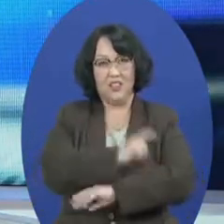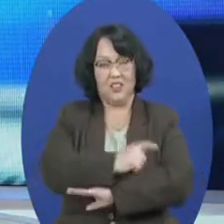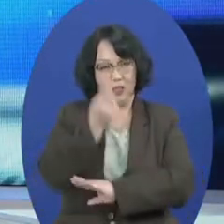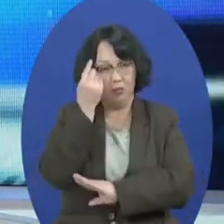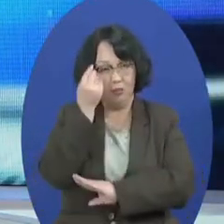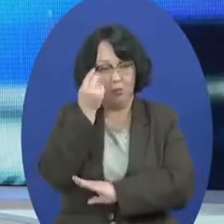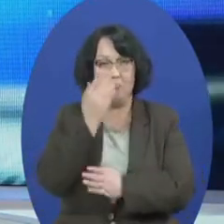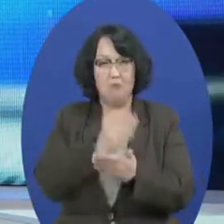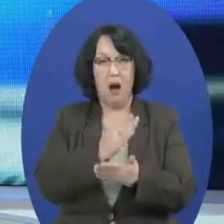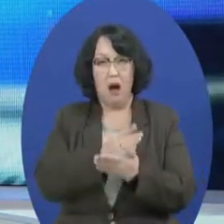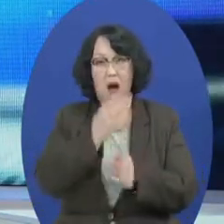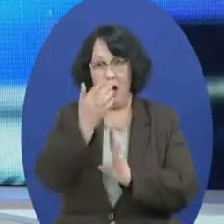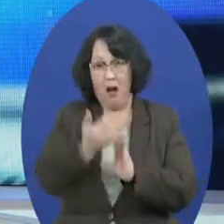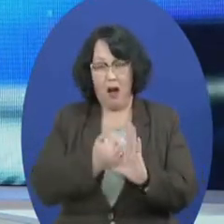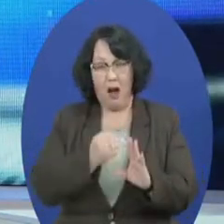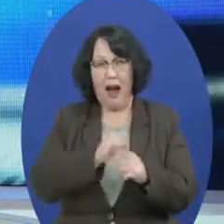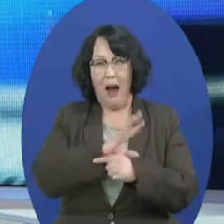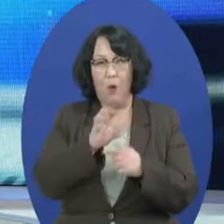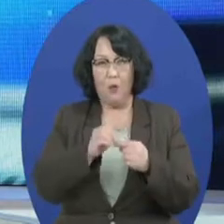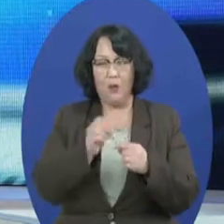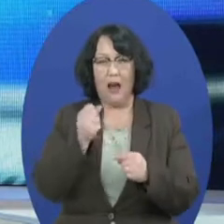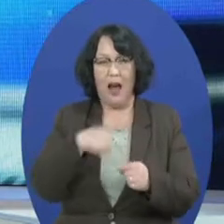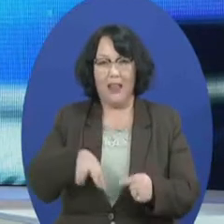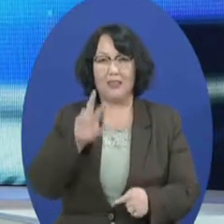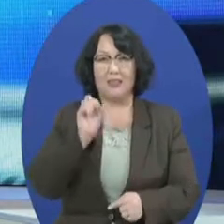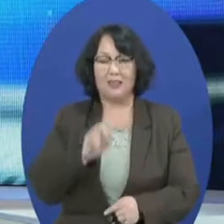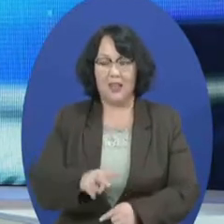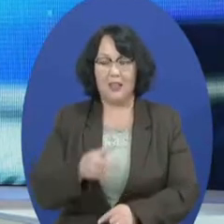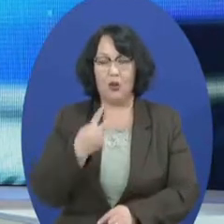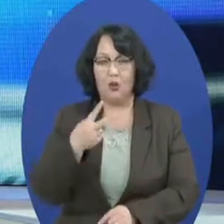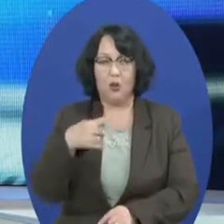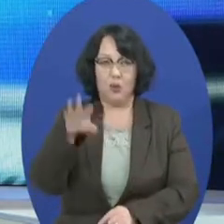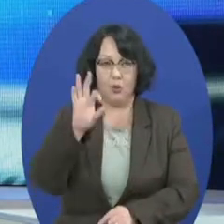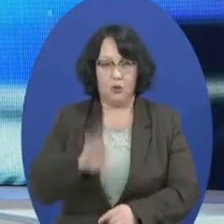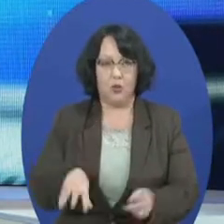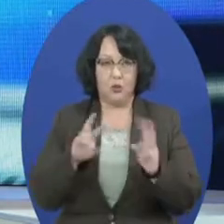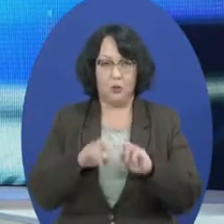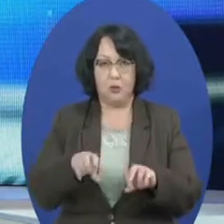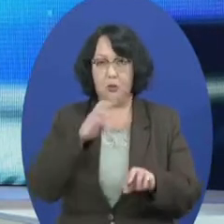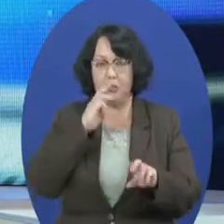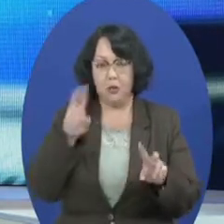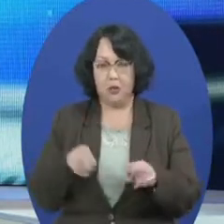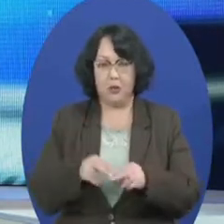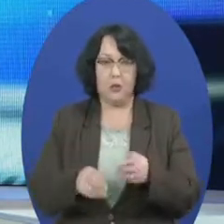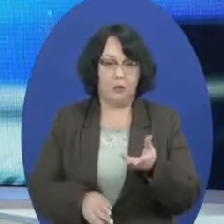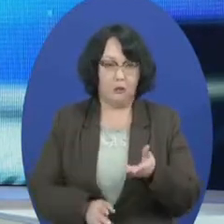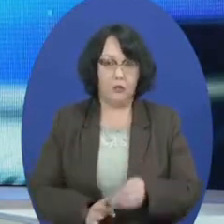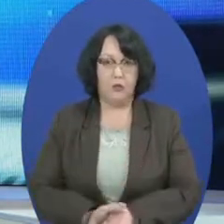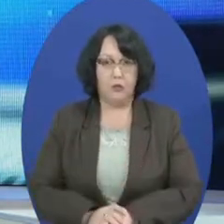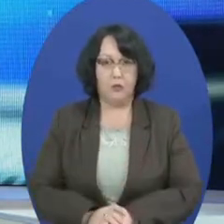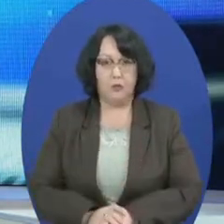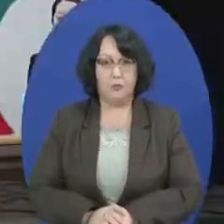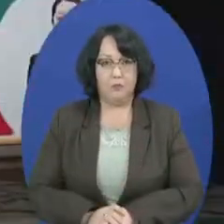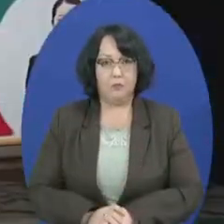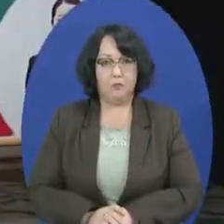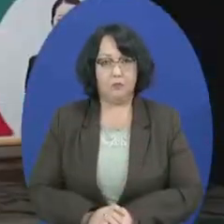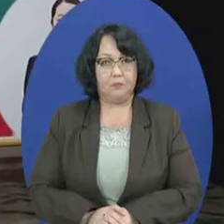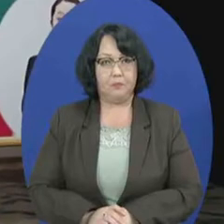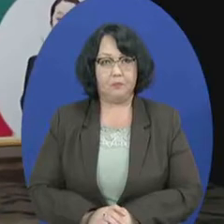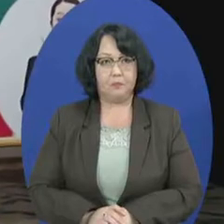байна. Харин хичээлийн агуулгын алдагдал 22% гэсэн судалгаа гарсан дүү мэдээллийг танилцууллаа.